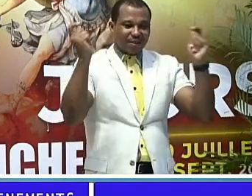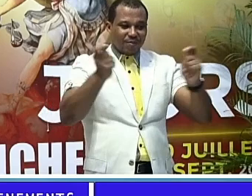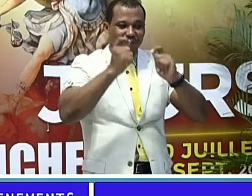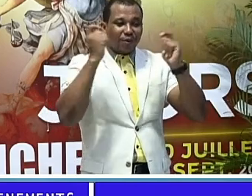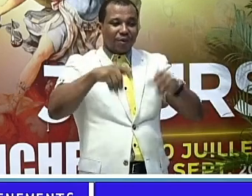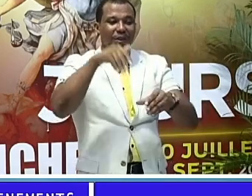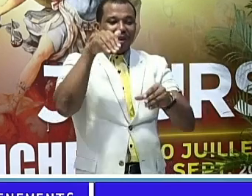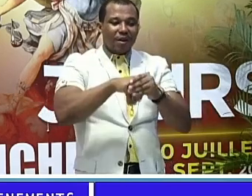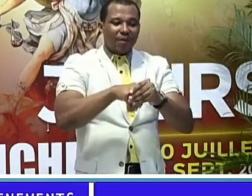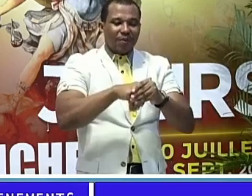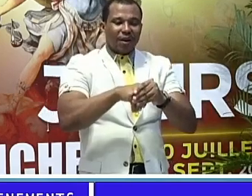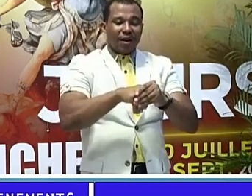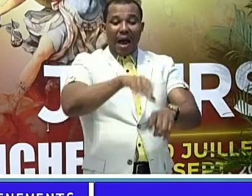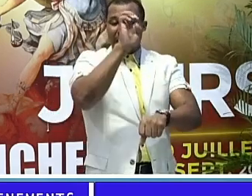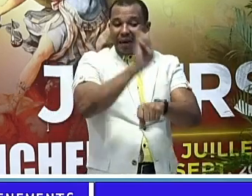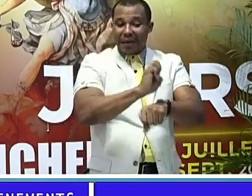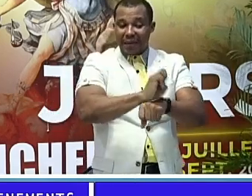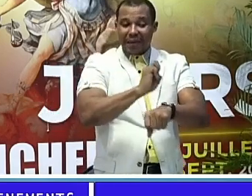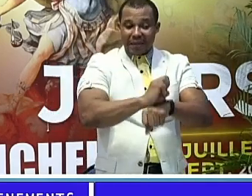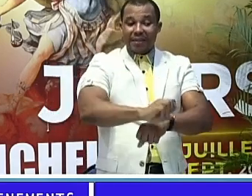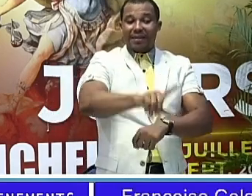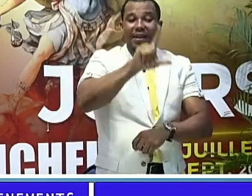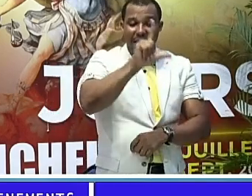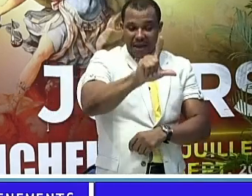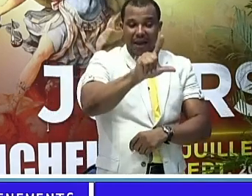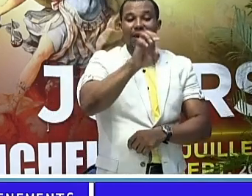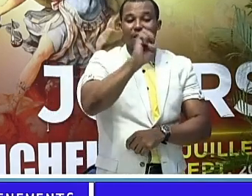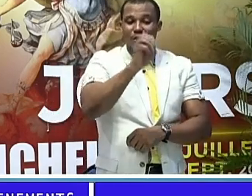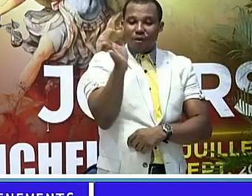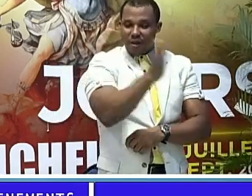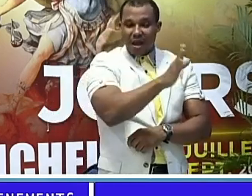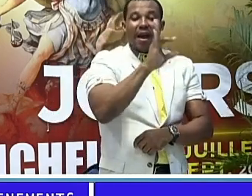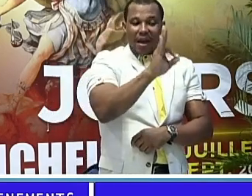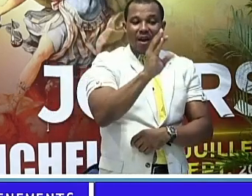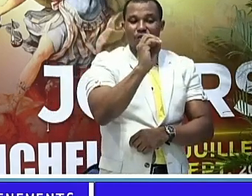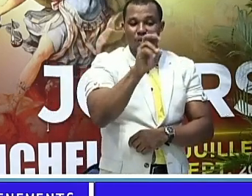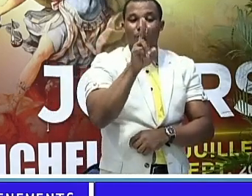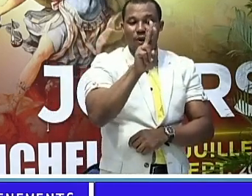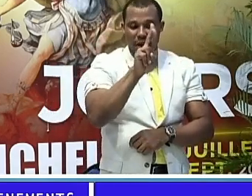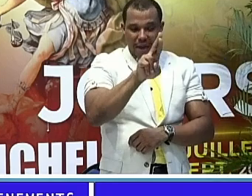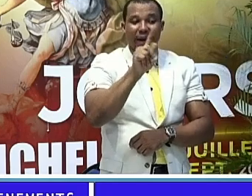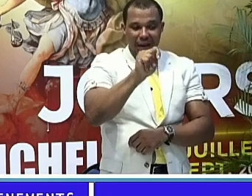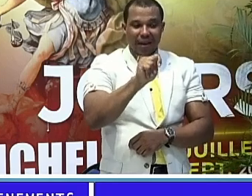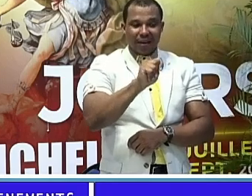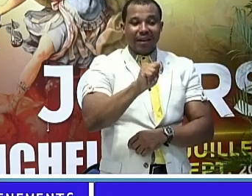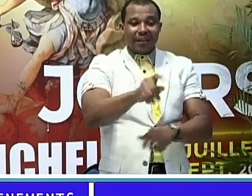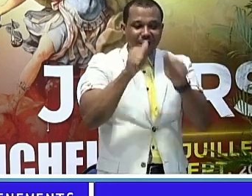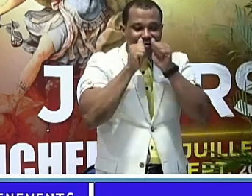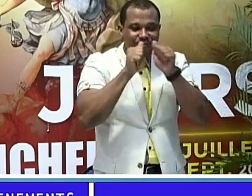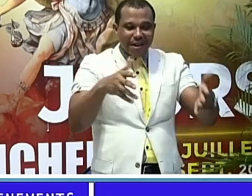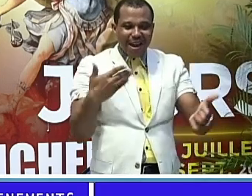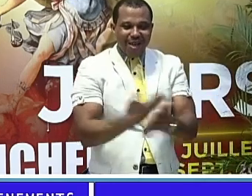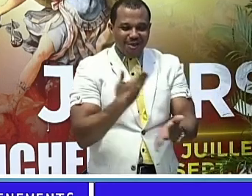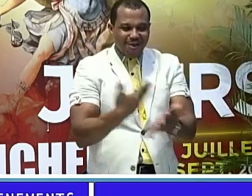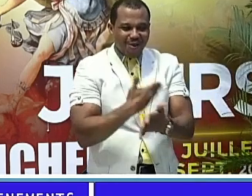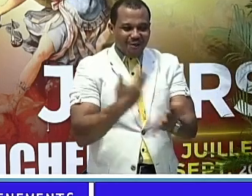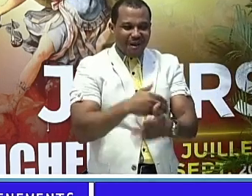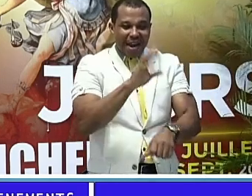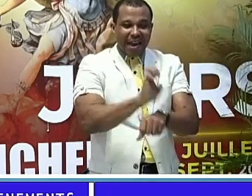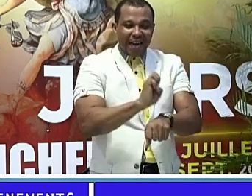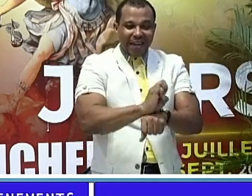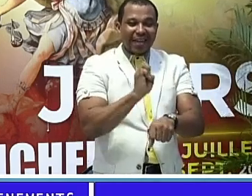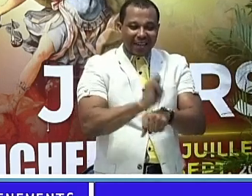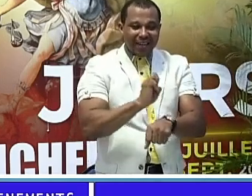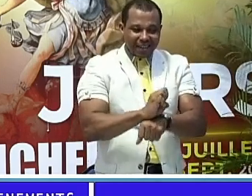paroisse Saint-Michel qui le fort, parce que c'est jeudi, il y a béni nouvelle église que nous-mêmes, plus en